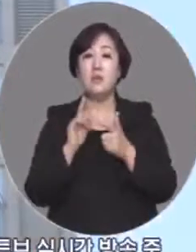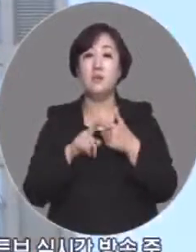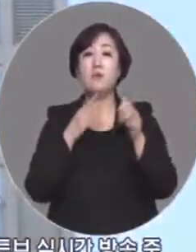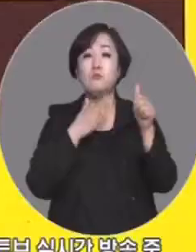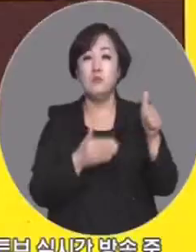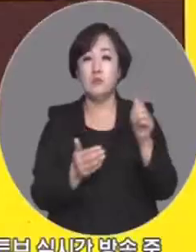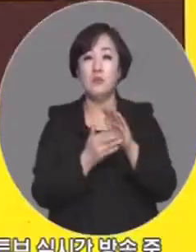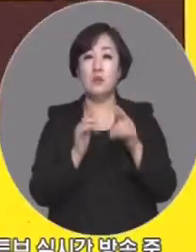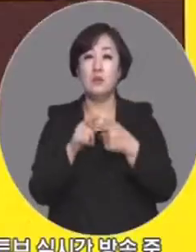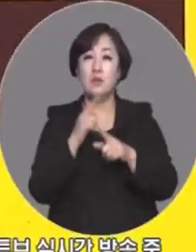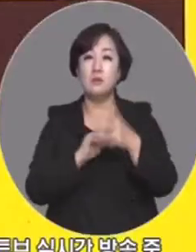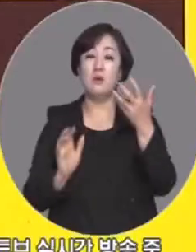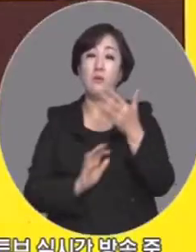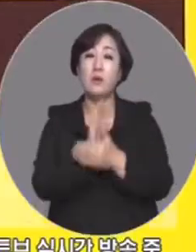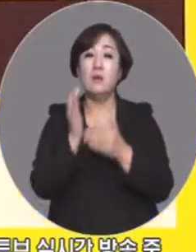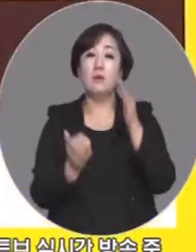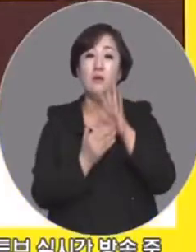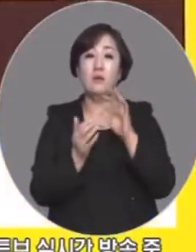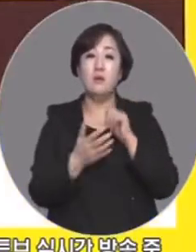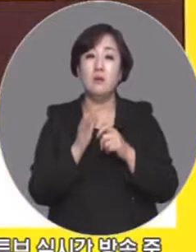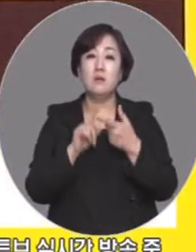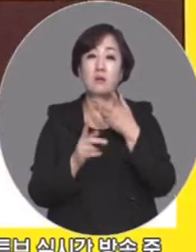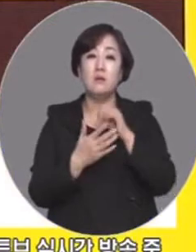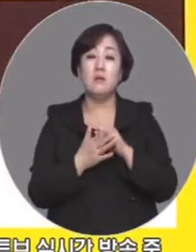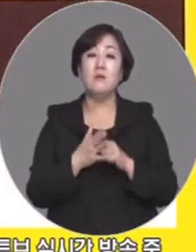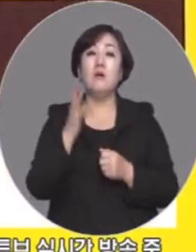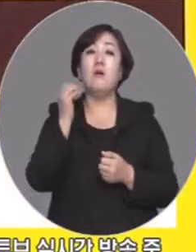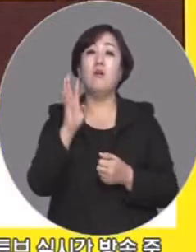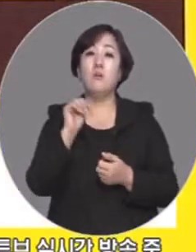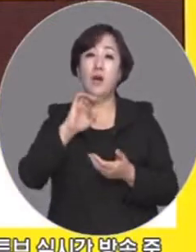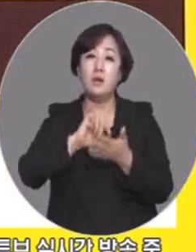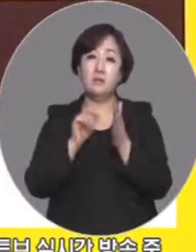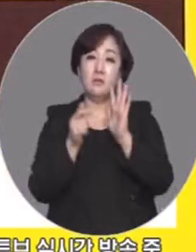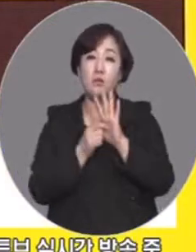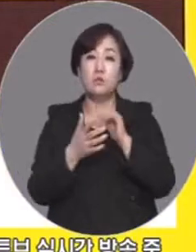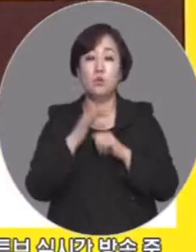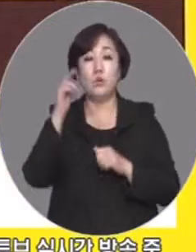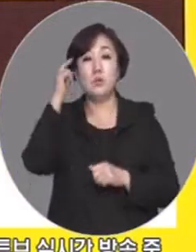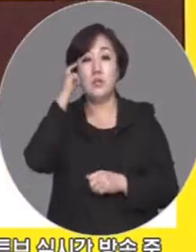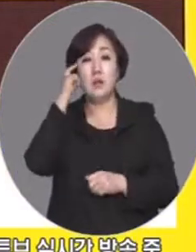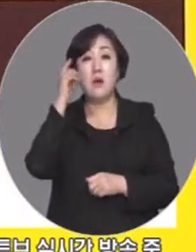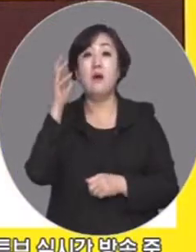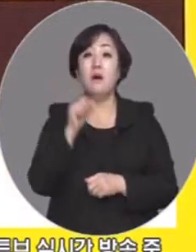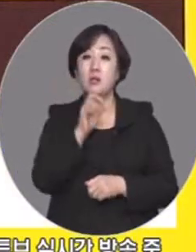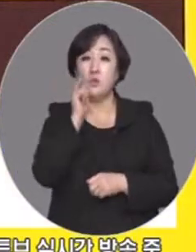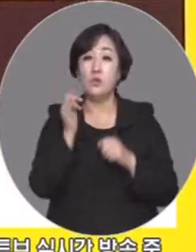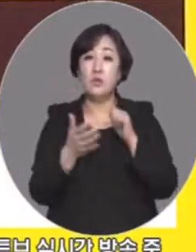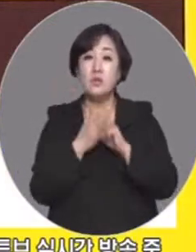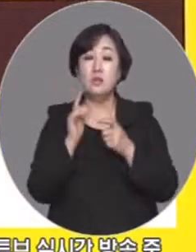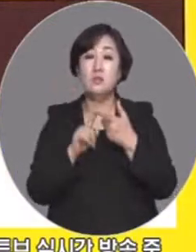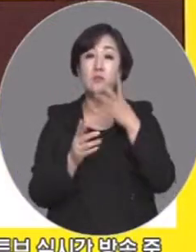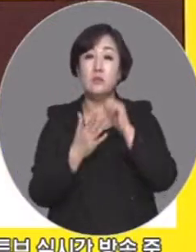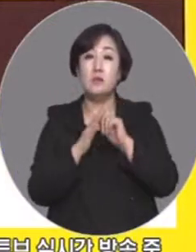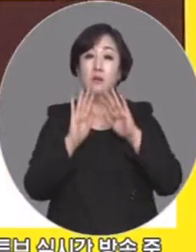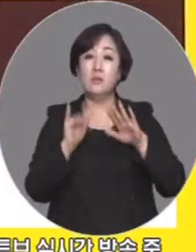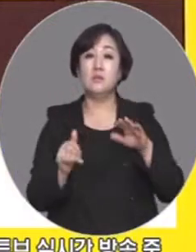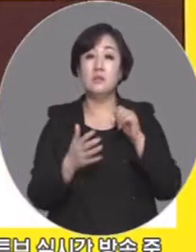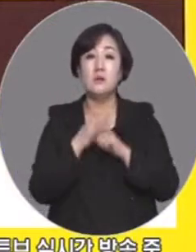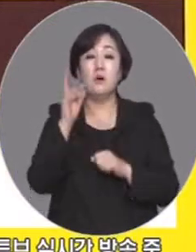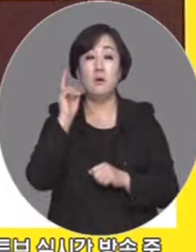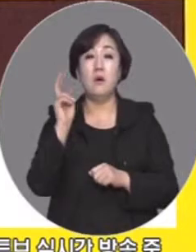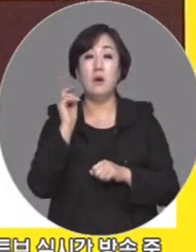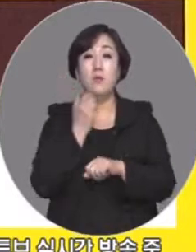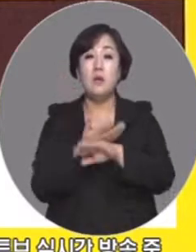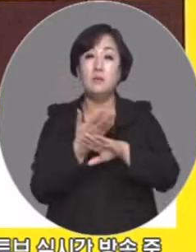있습니다. 거래 금액을 어느 정도로 생각하고 있다라고 말씀을 하시면 계획 상환하는